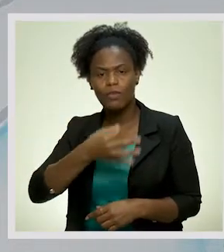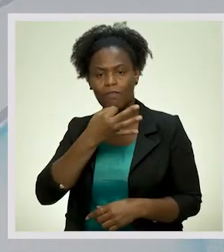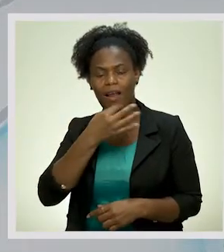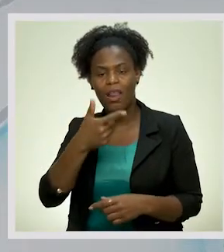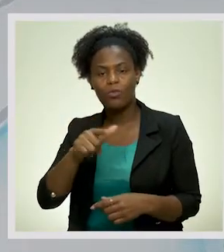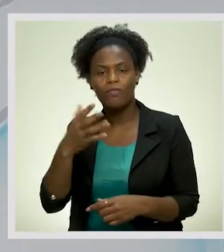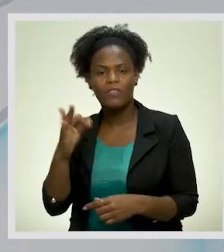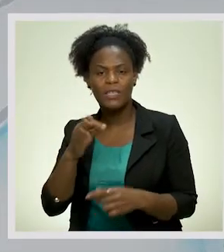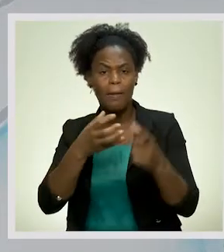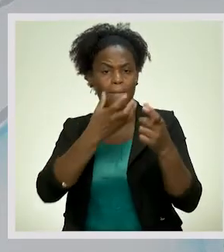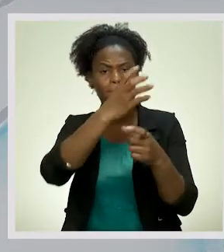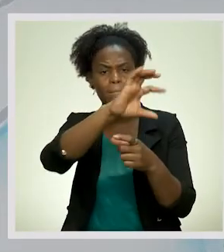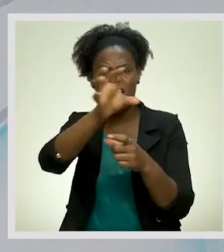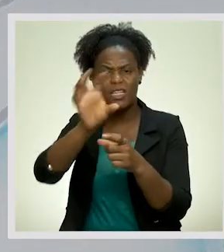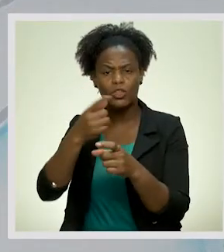parle le français?